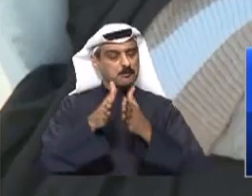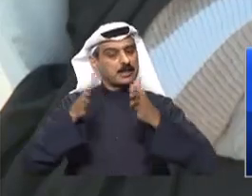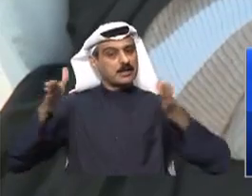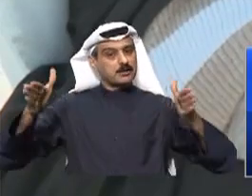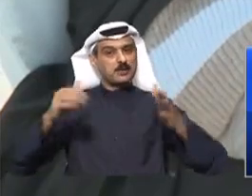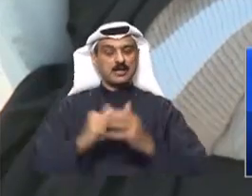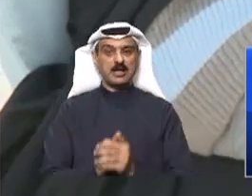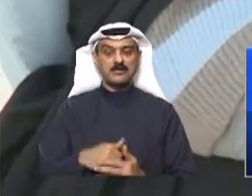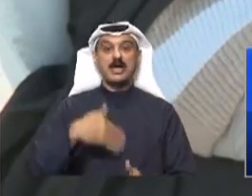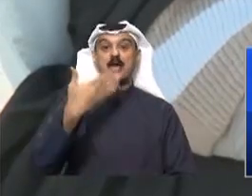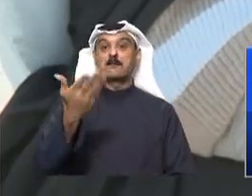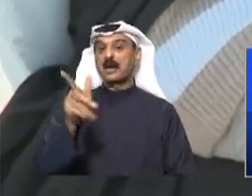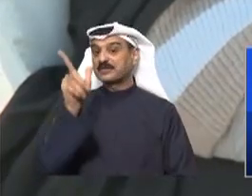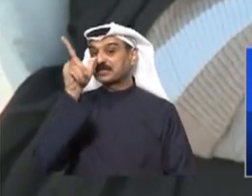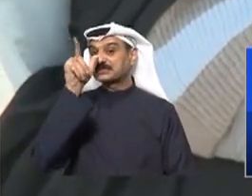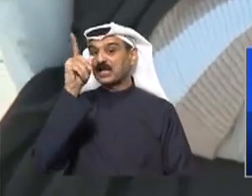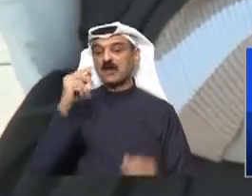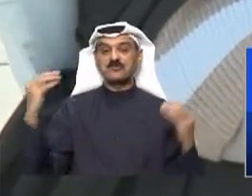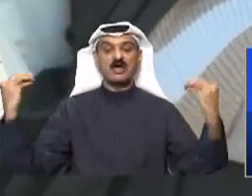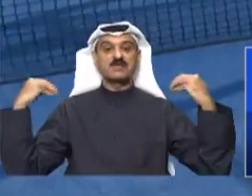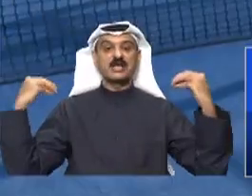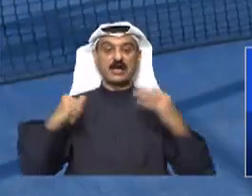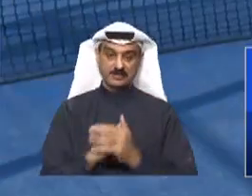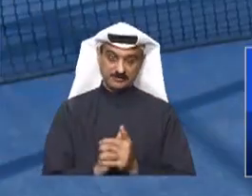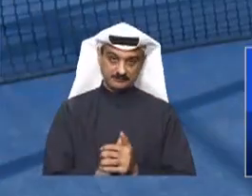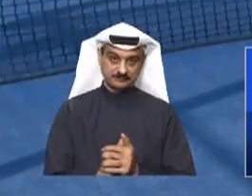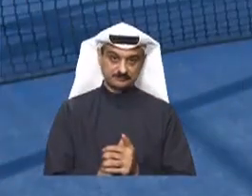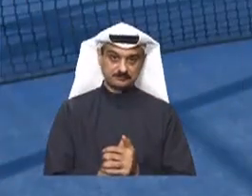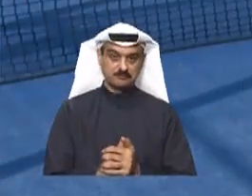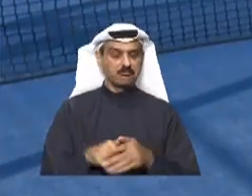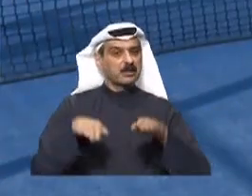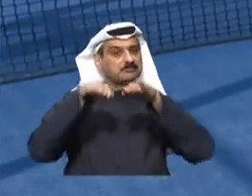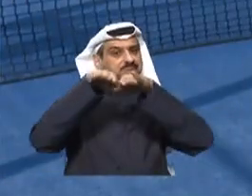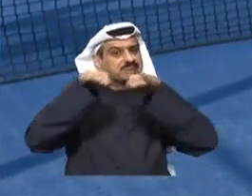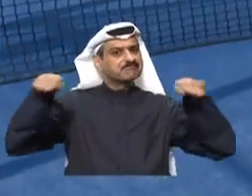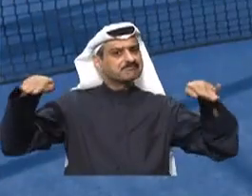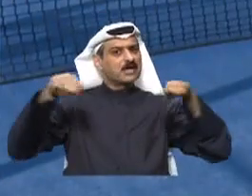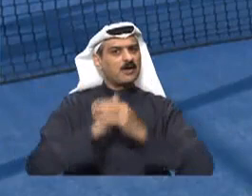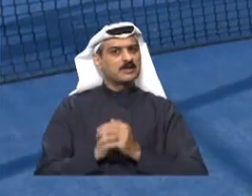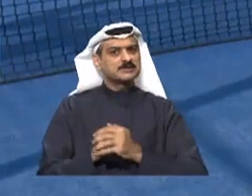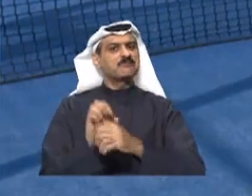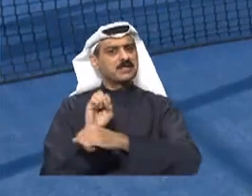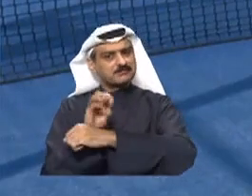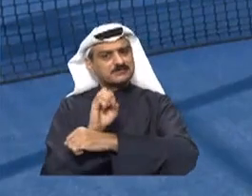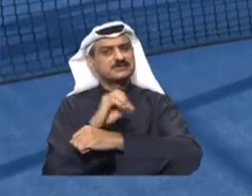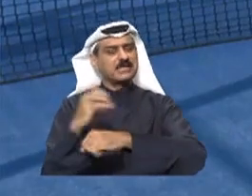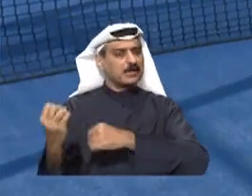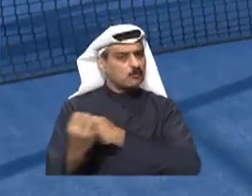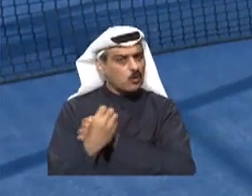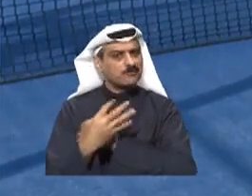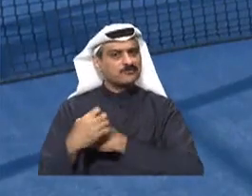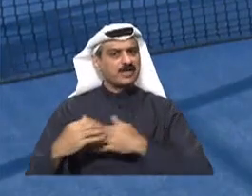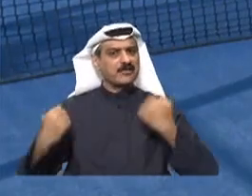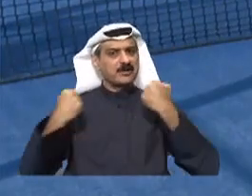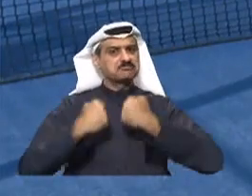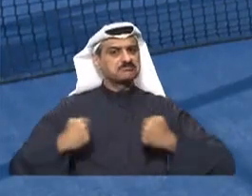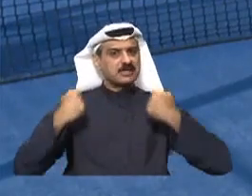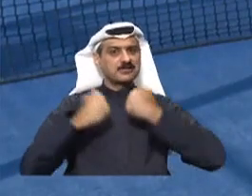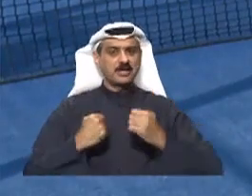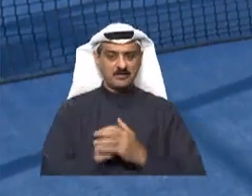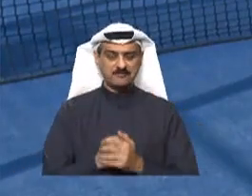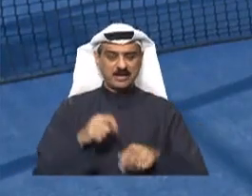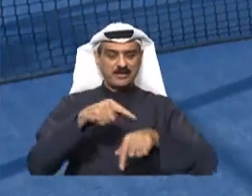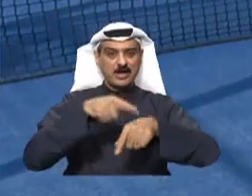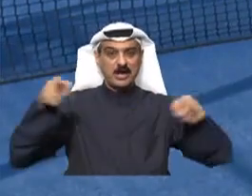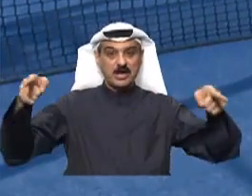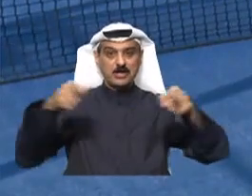ينتظرهم ورياضتهم في هذا البلد. التوازن النفسي وتنمية الثقة بالنفس وتقدير الذات، باختصار